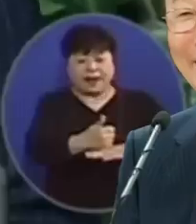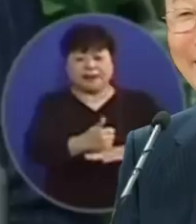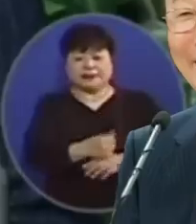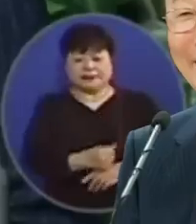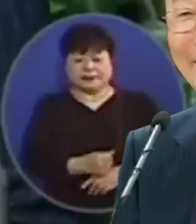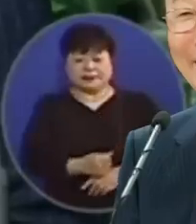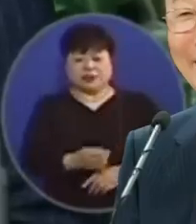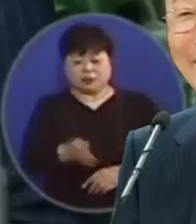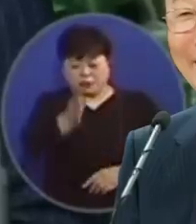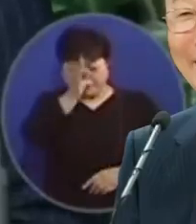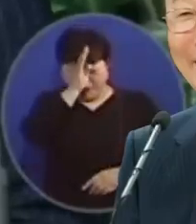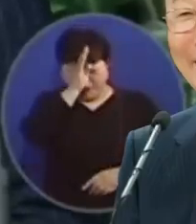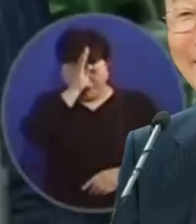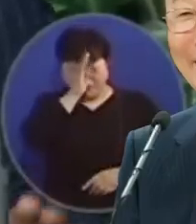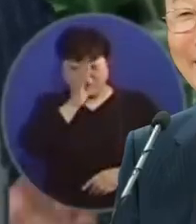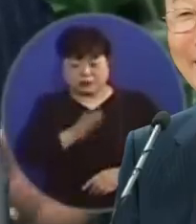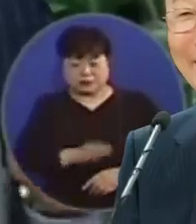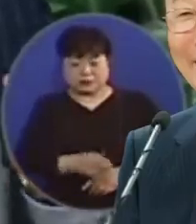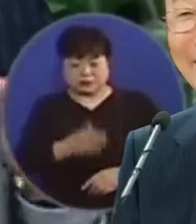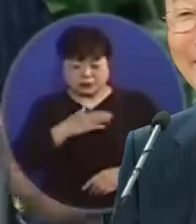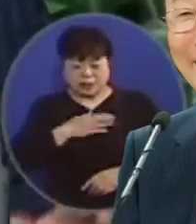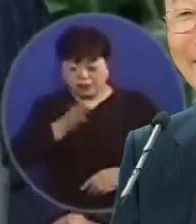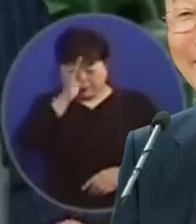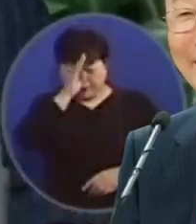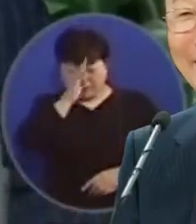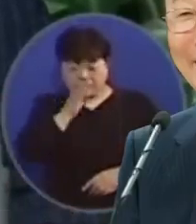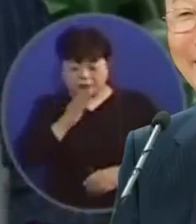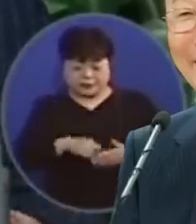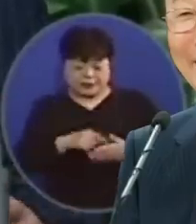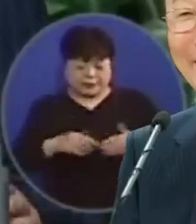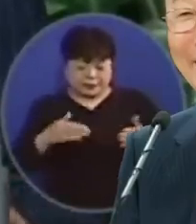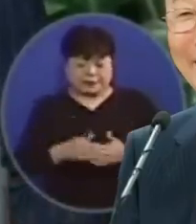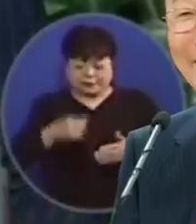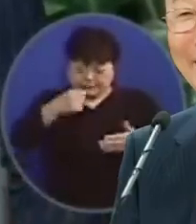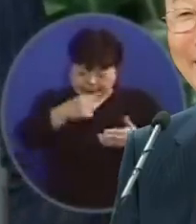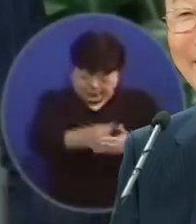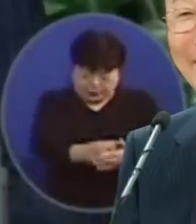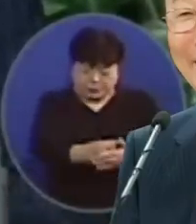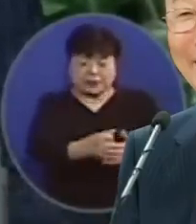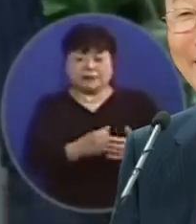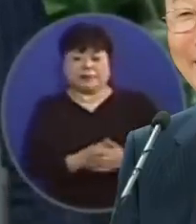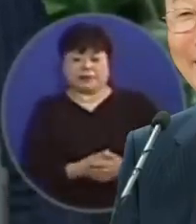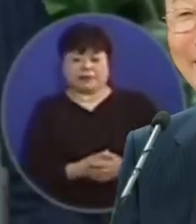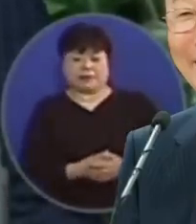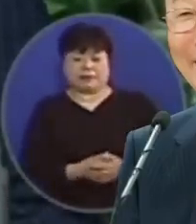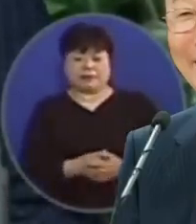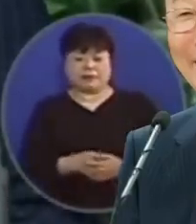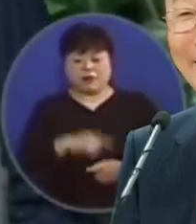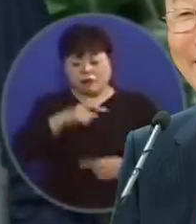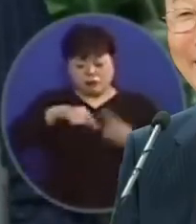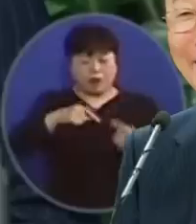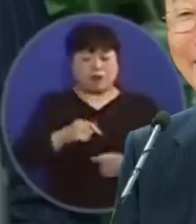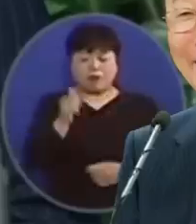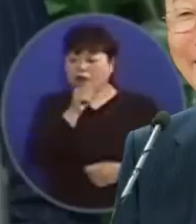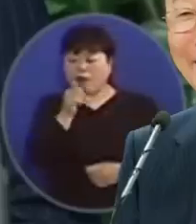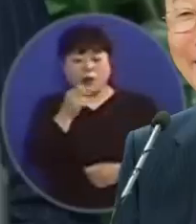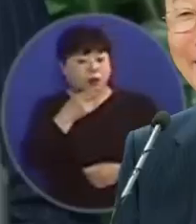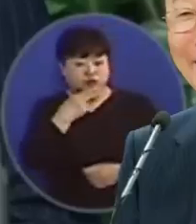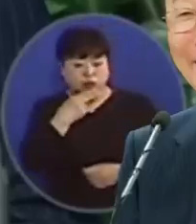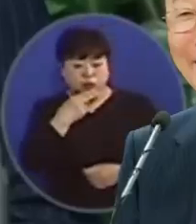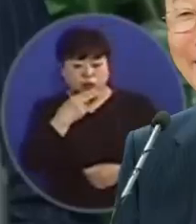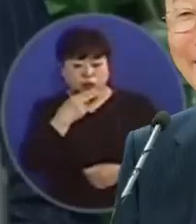각오했기 때문인 것입니다. 그게 무엇이라도 안 하겠다고 변명을 했으면 우리의 육신의